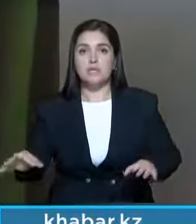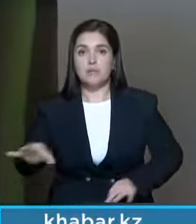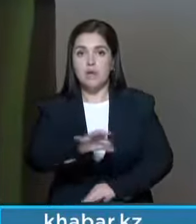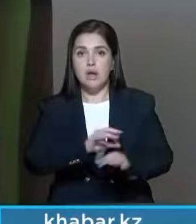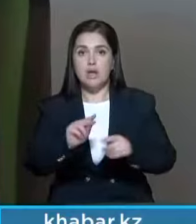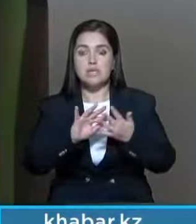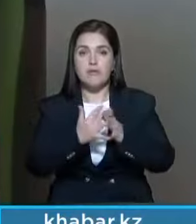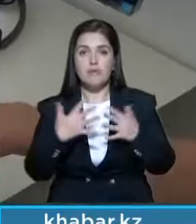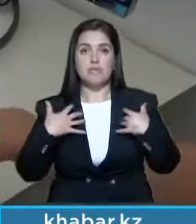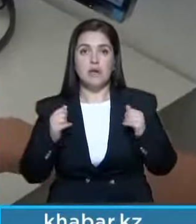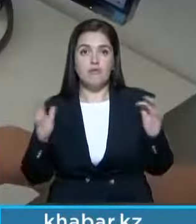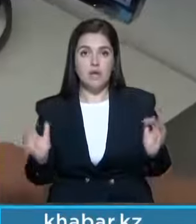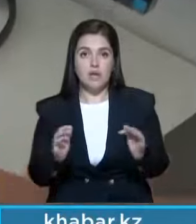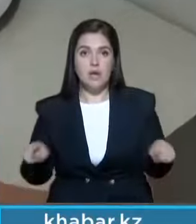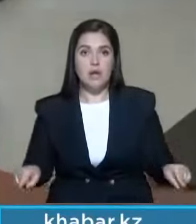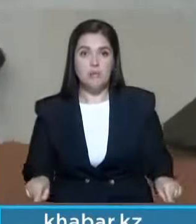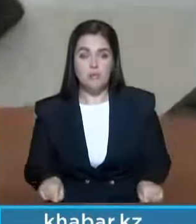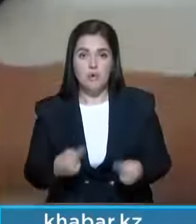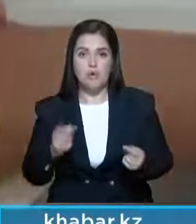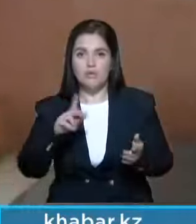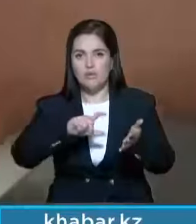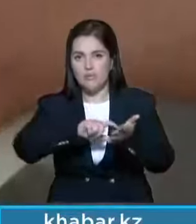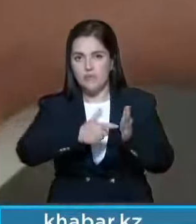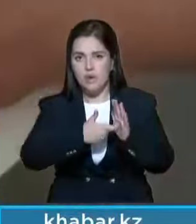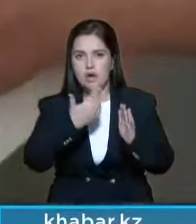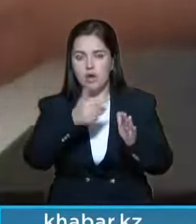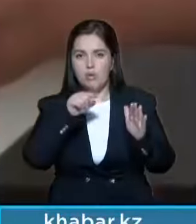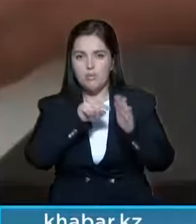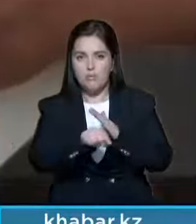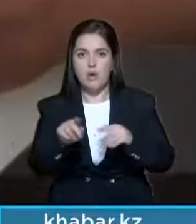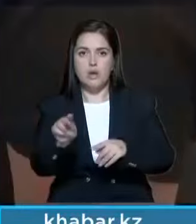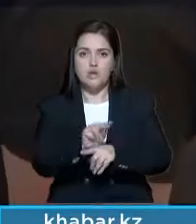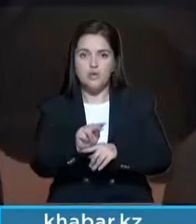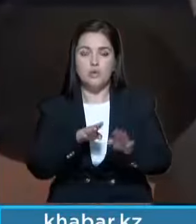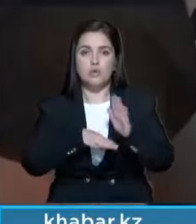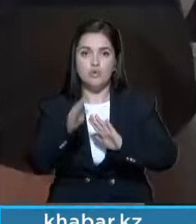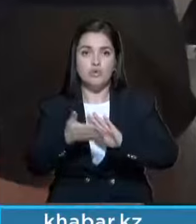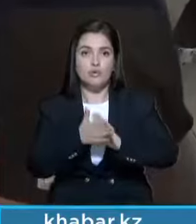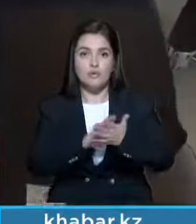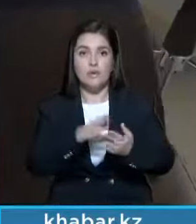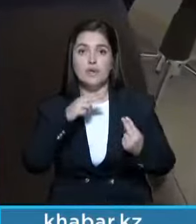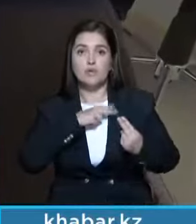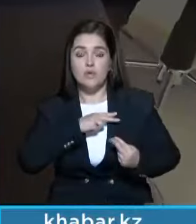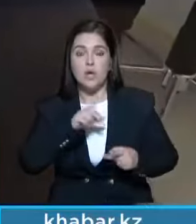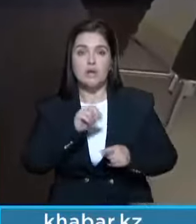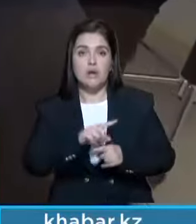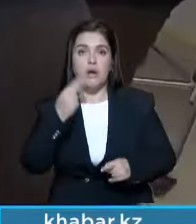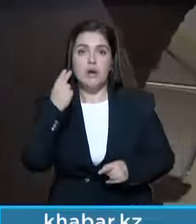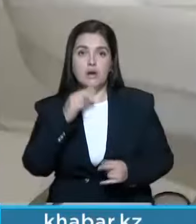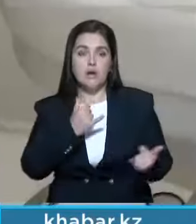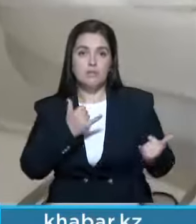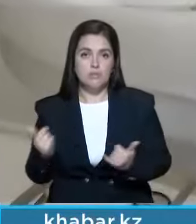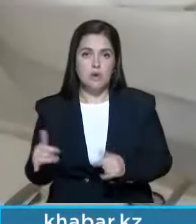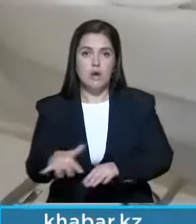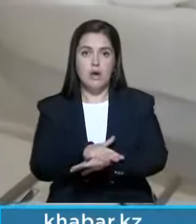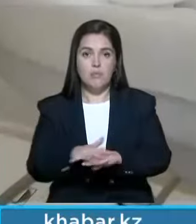по модернизации сельского здравоохранения в амбулаториях и фельдшерско-акушерских пунктах улучшают условия труда, а также качество обслуживания